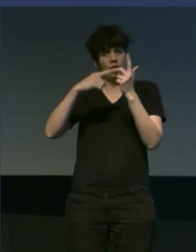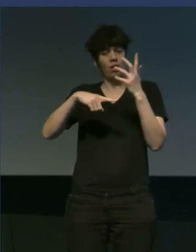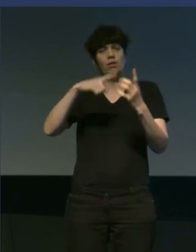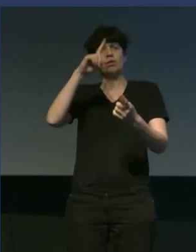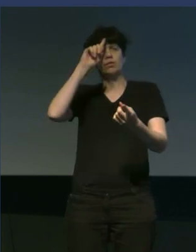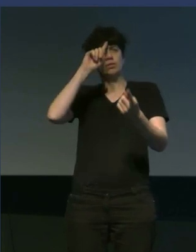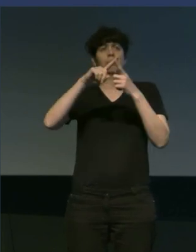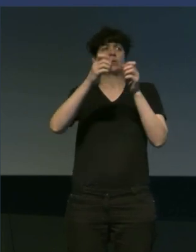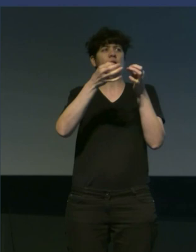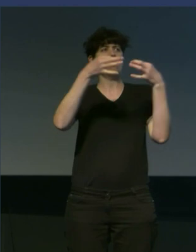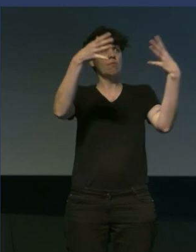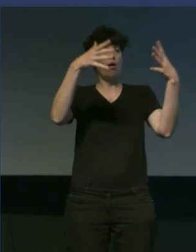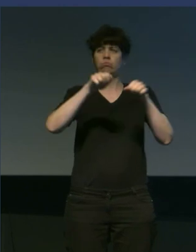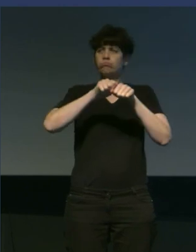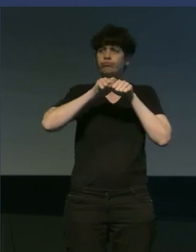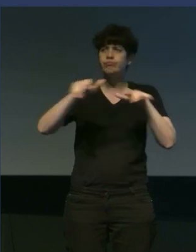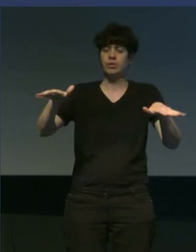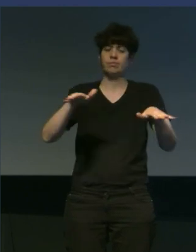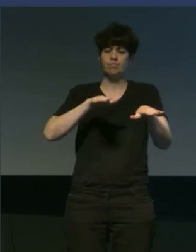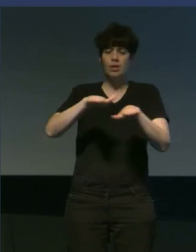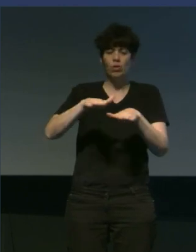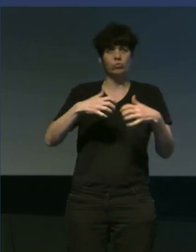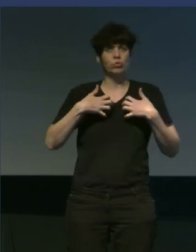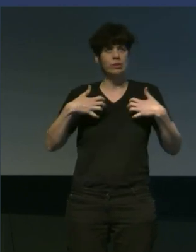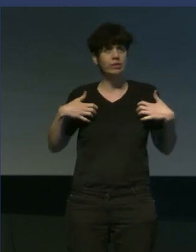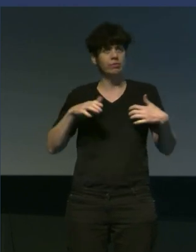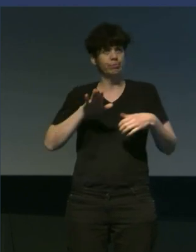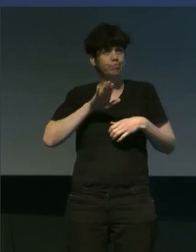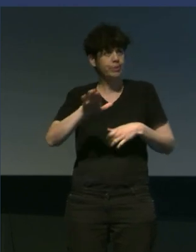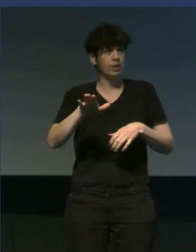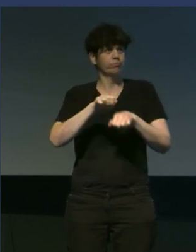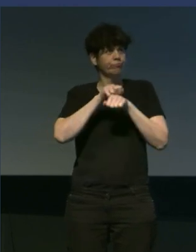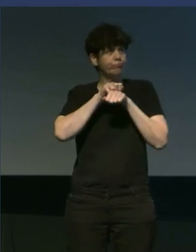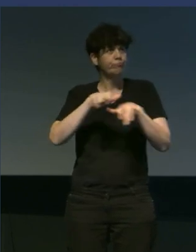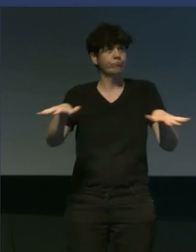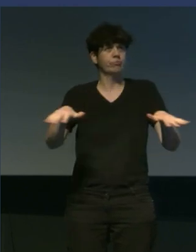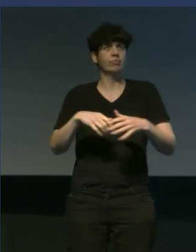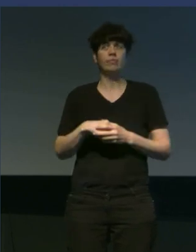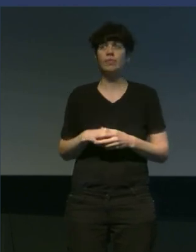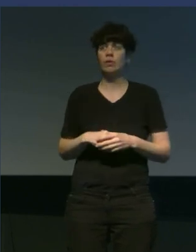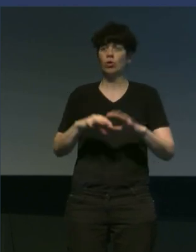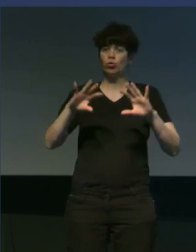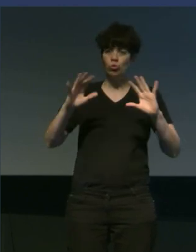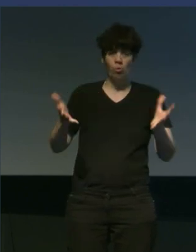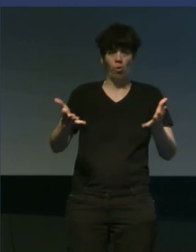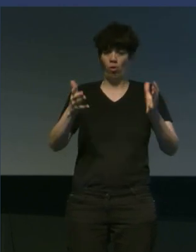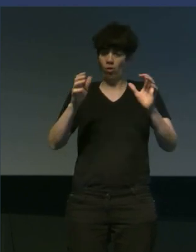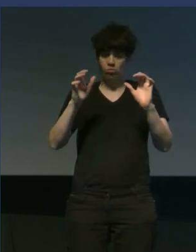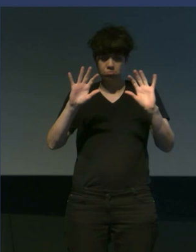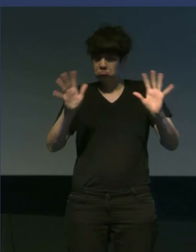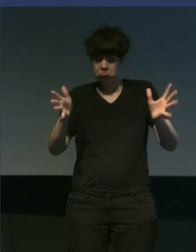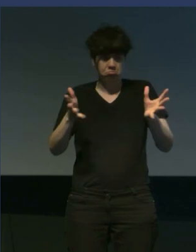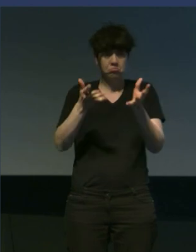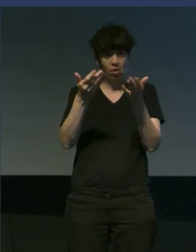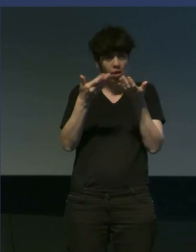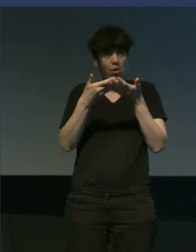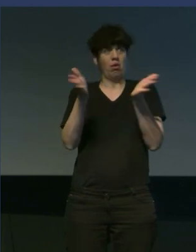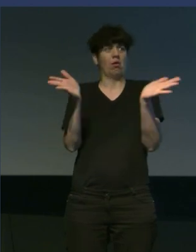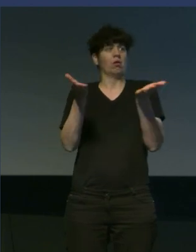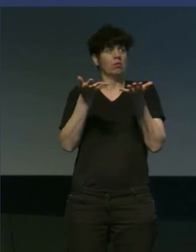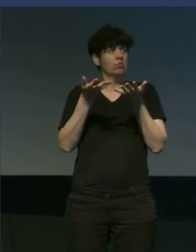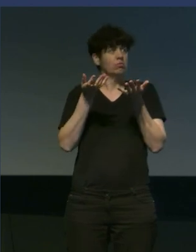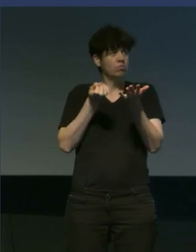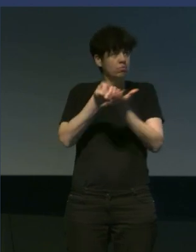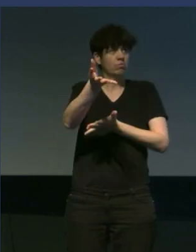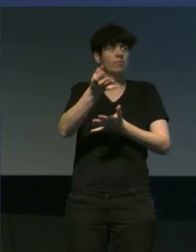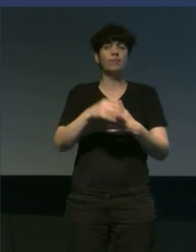de parler de faits, de méthodes scientifiques, d'ouvrir justement la façon de faire. Et pour cela donc cette conférence, on